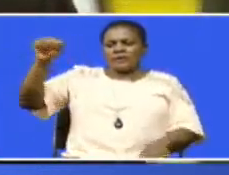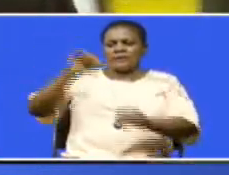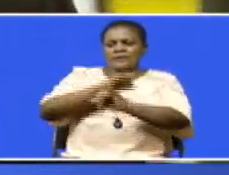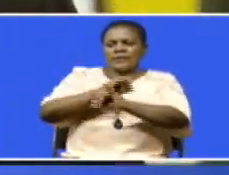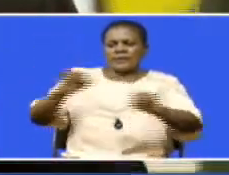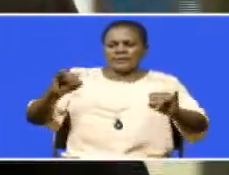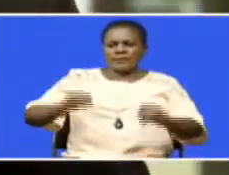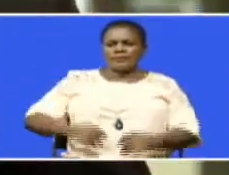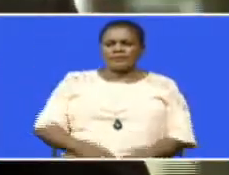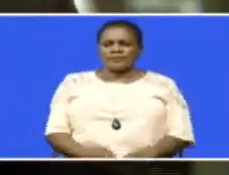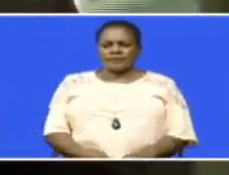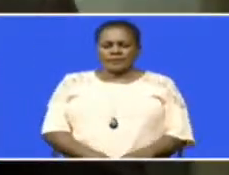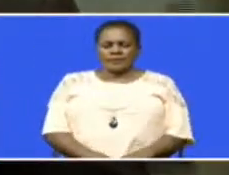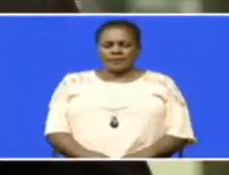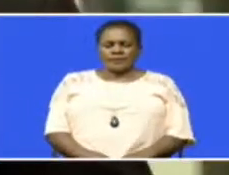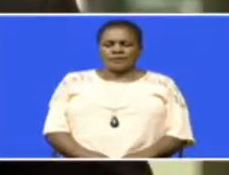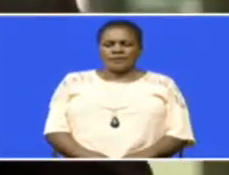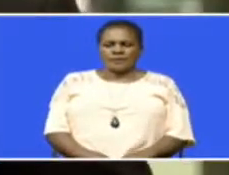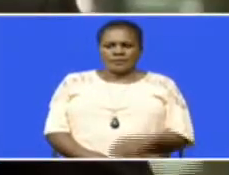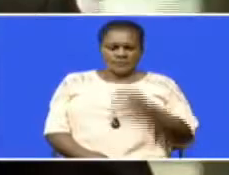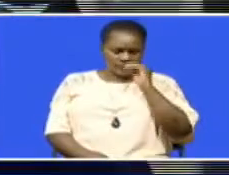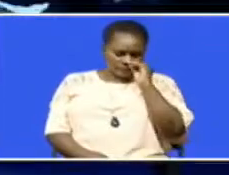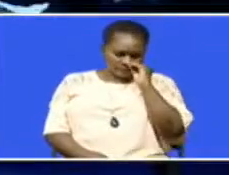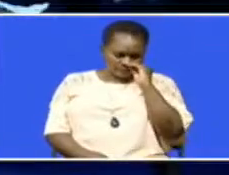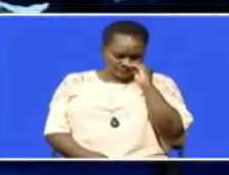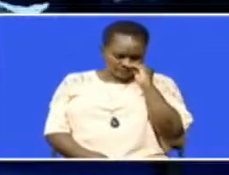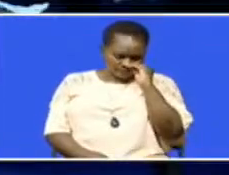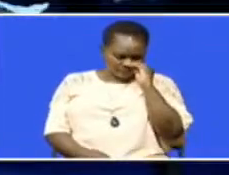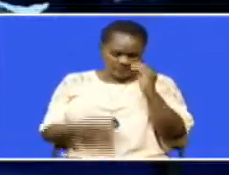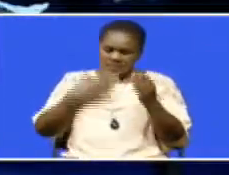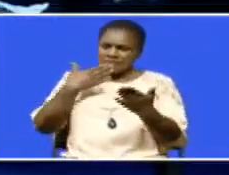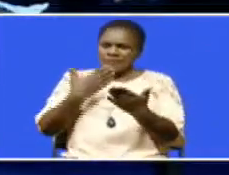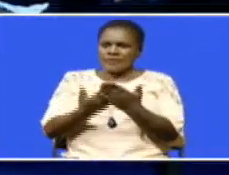Emmanuel To, KTN News, Nairobi. Shukran mwanahabari wetu Emmanuel To.